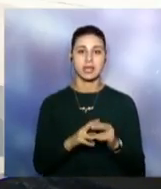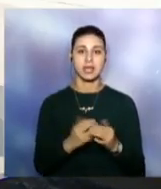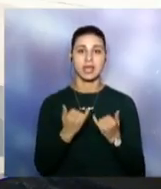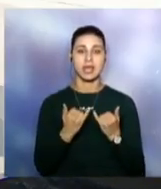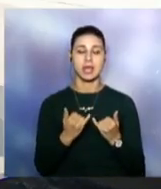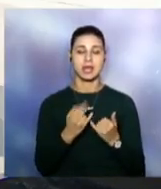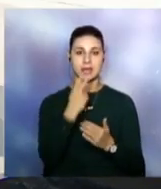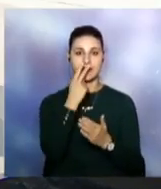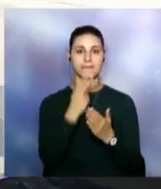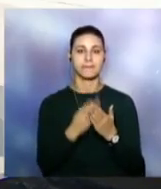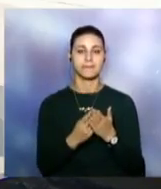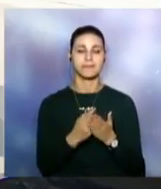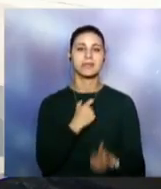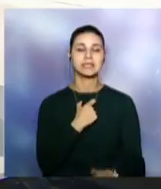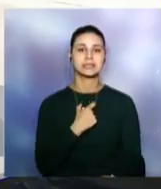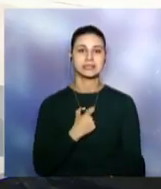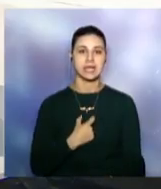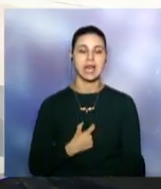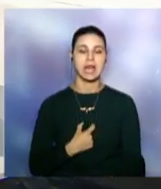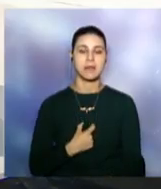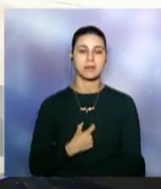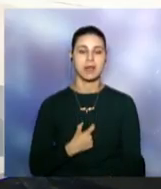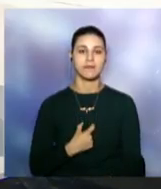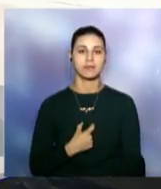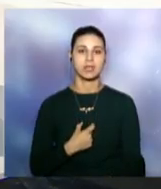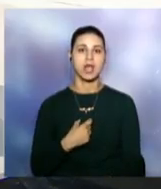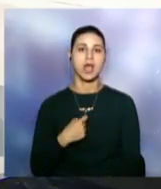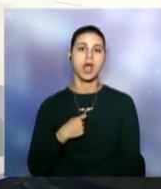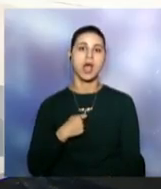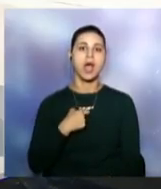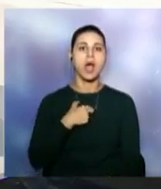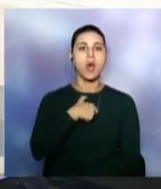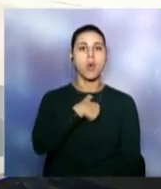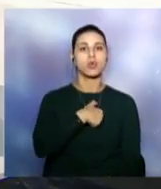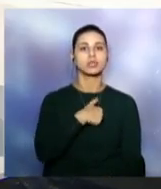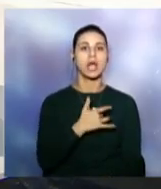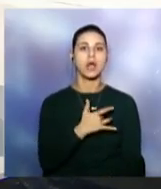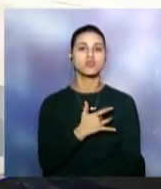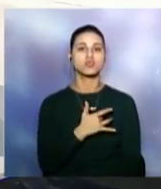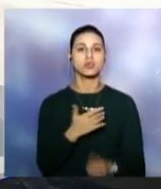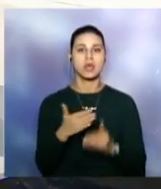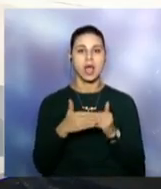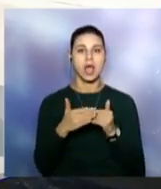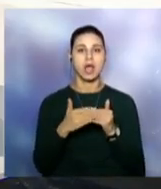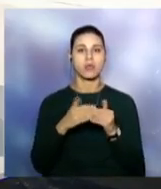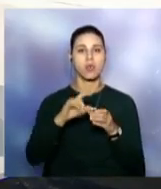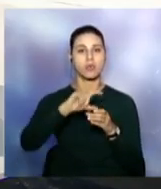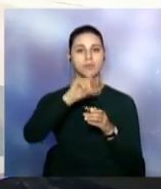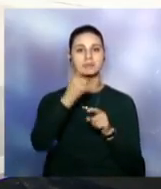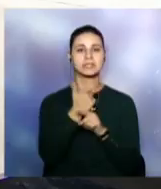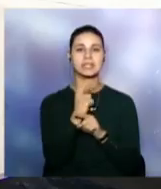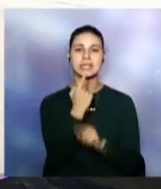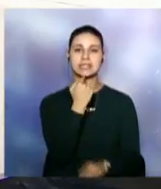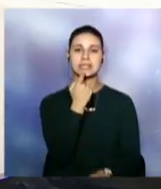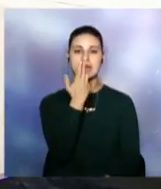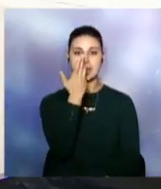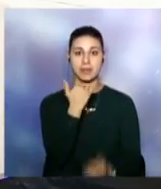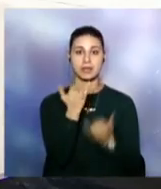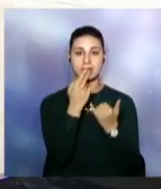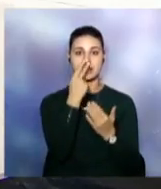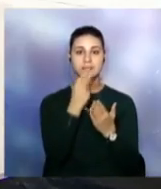ანატომიურად. აი აქ არის საყლაპავი და აორტა არის გულიდან გამომავალი, აი ეს ძალიან წითელი, რომელიც არის მაყურებელმა